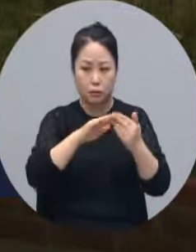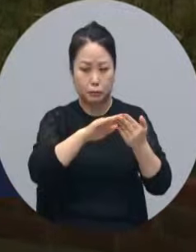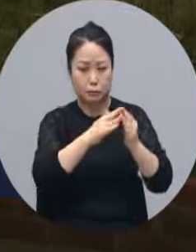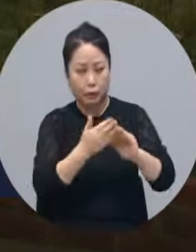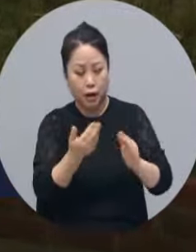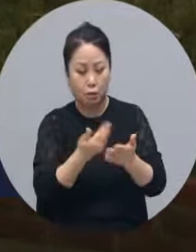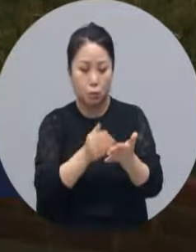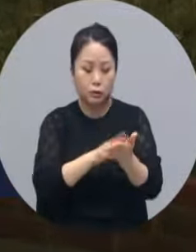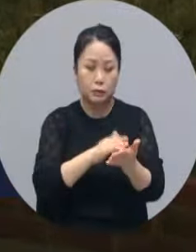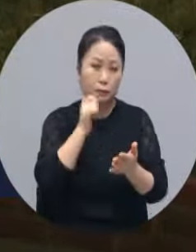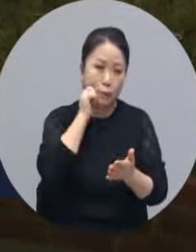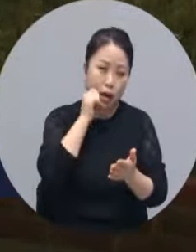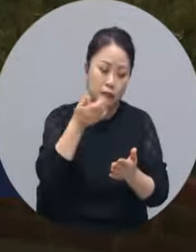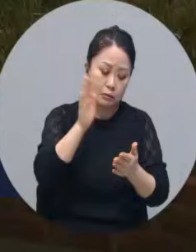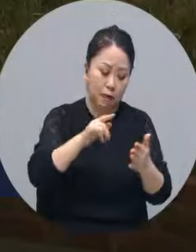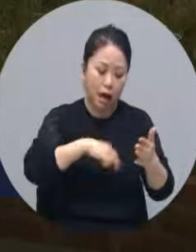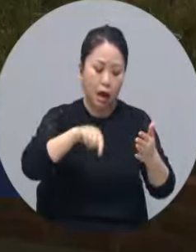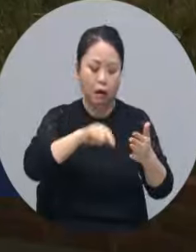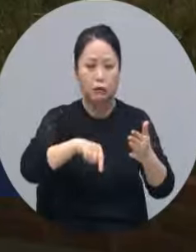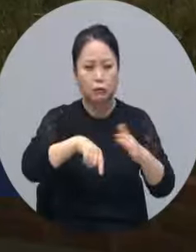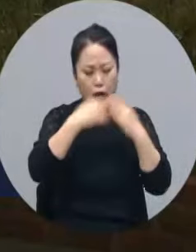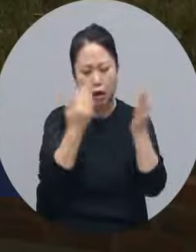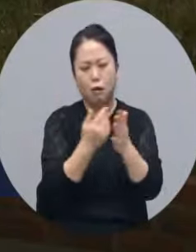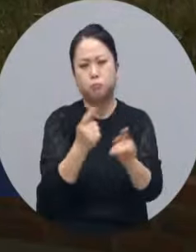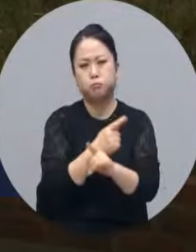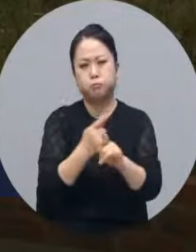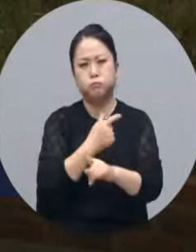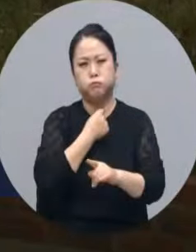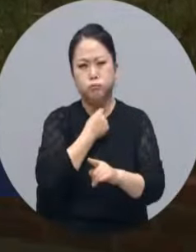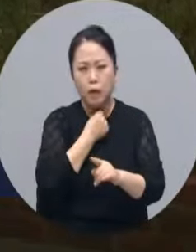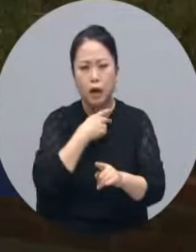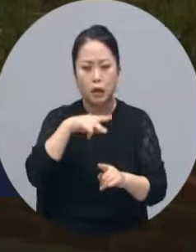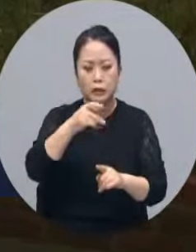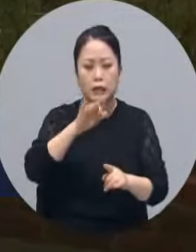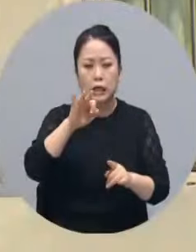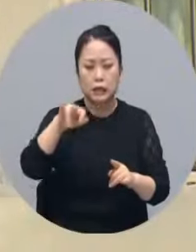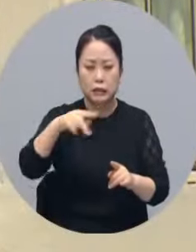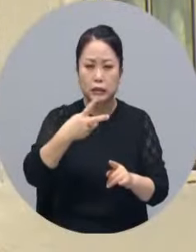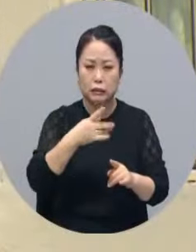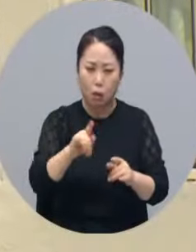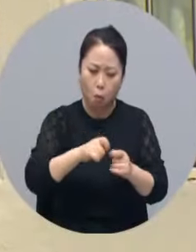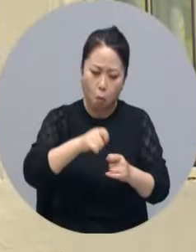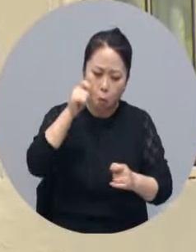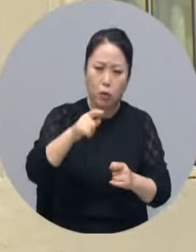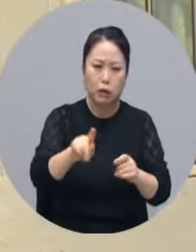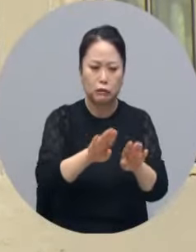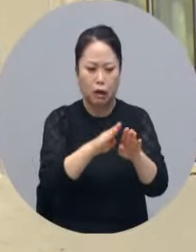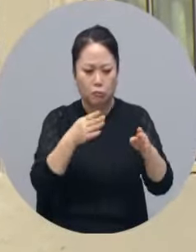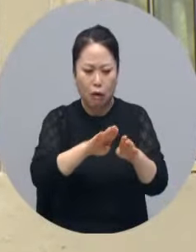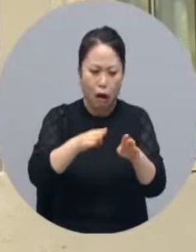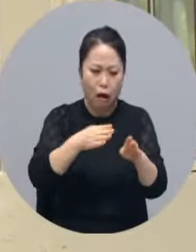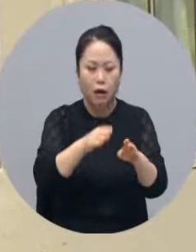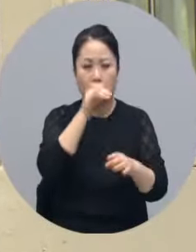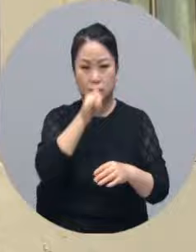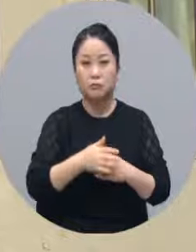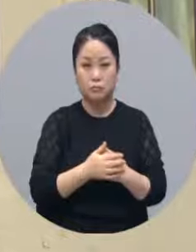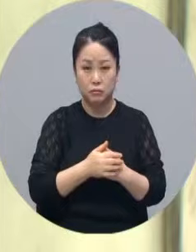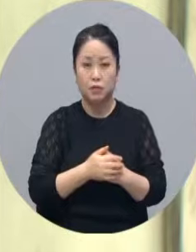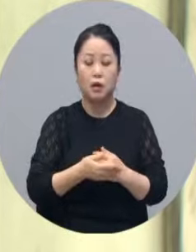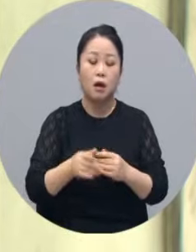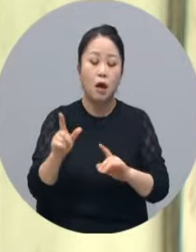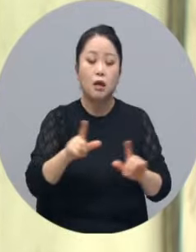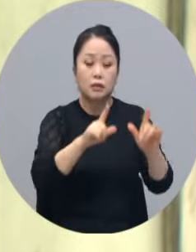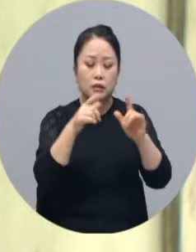싹 다 바꿔보면 좋겠다. 싱크대도 오래되게 막 창문도 들렁들렁하고 문도 들렁들렁하고. 하지만 임대 아파트 임차인이라는 한계